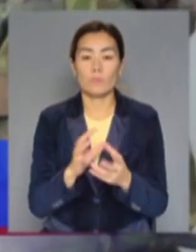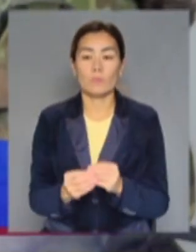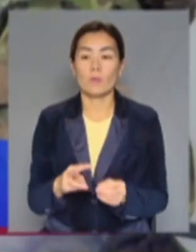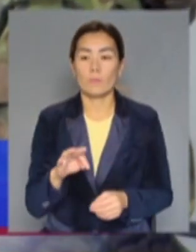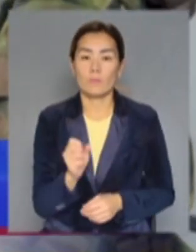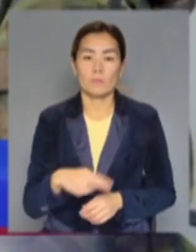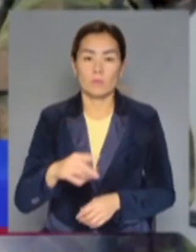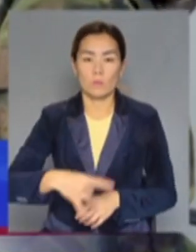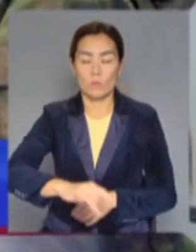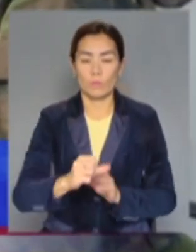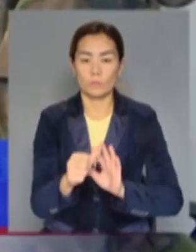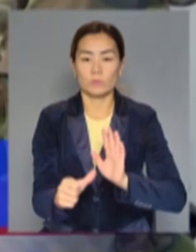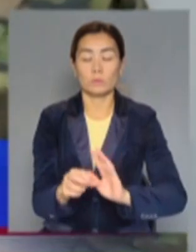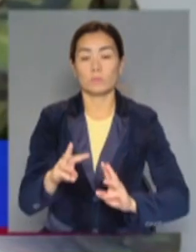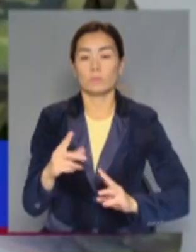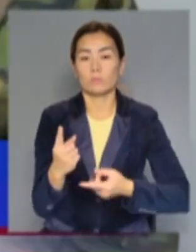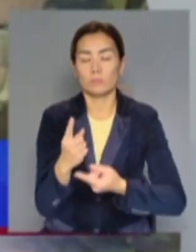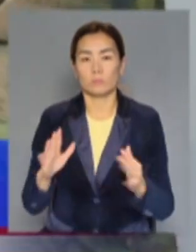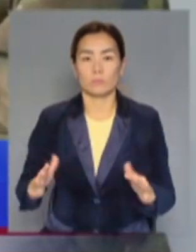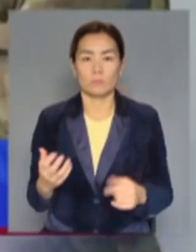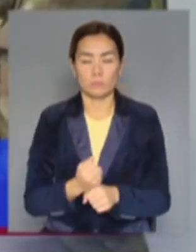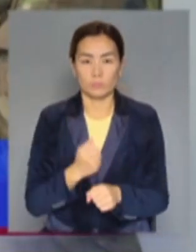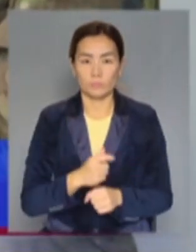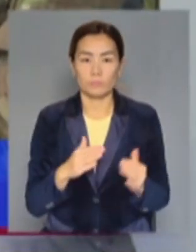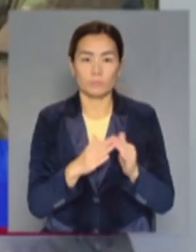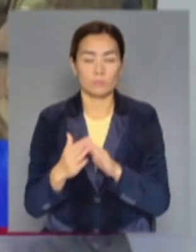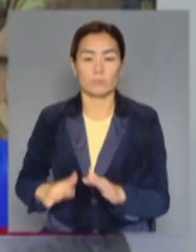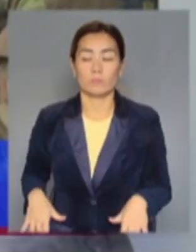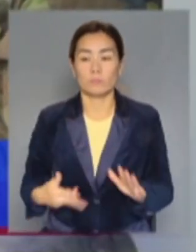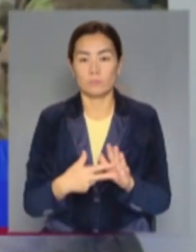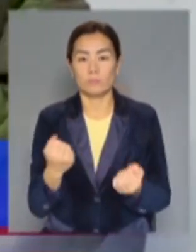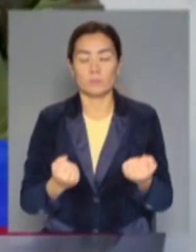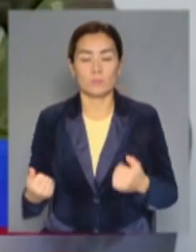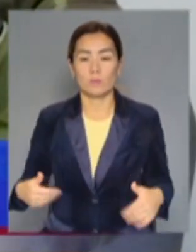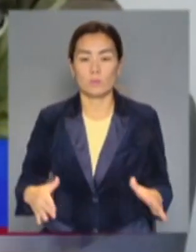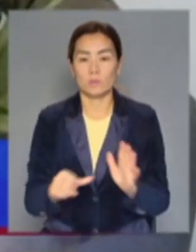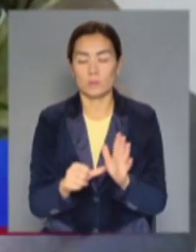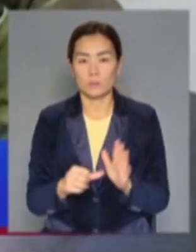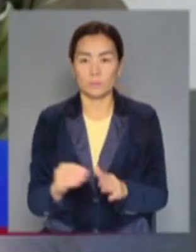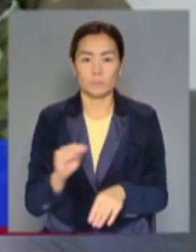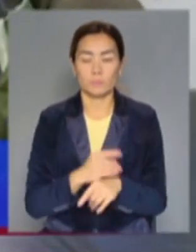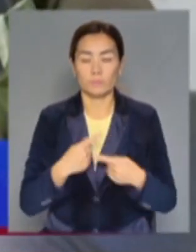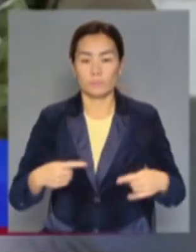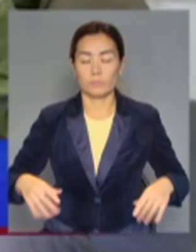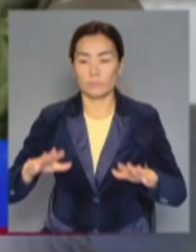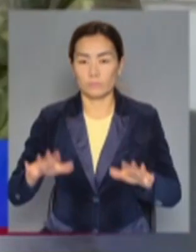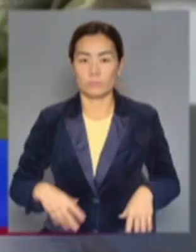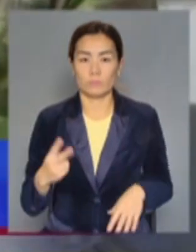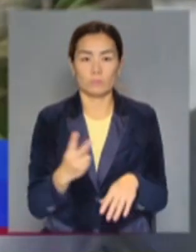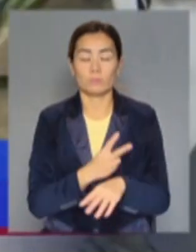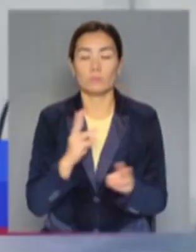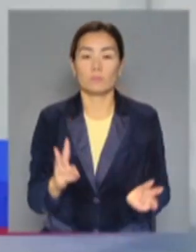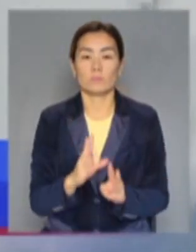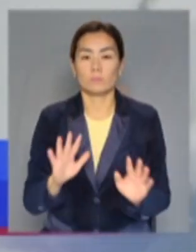бері Махамбет ауданында 16 өрт оқиғасы тіркелген. Тұрғын үй секторында 8, автокөліктерде 6 және өзге де орындарда 2 рет